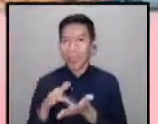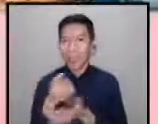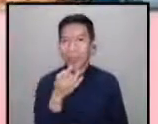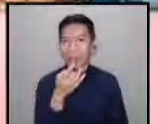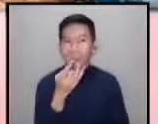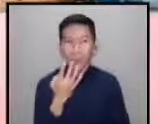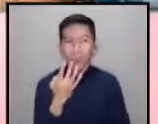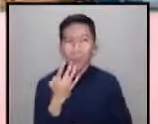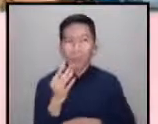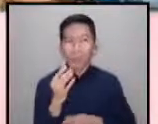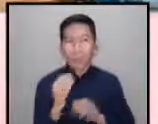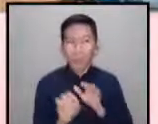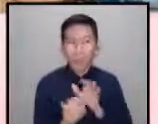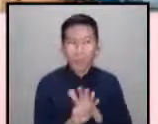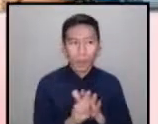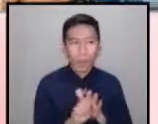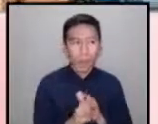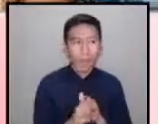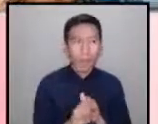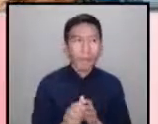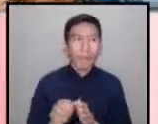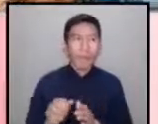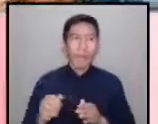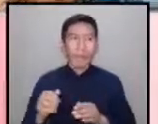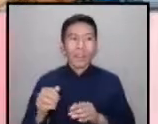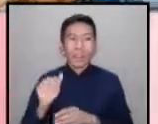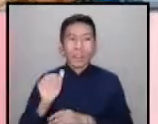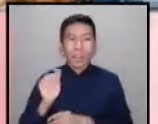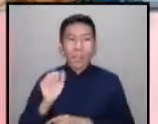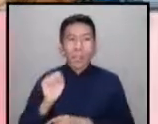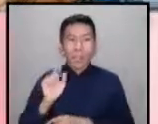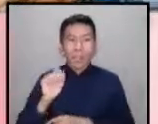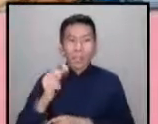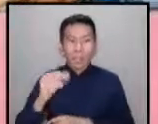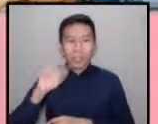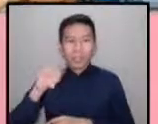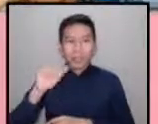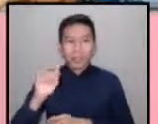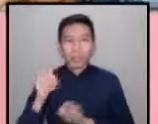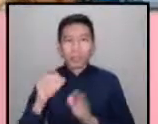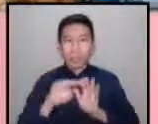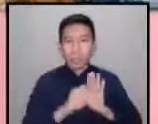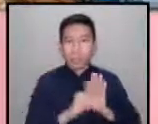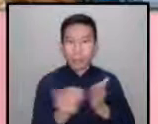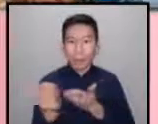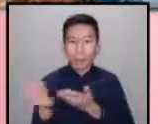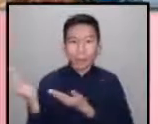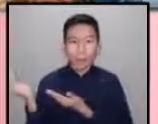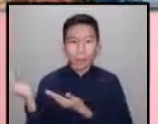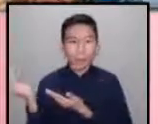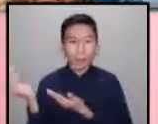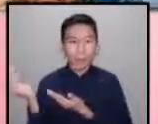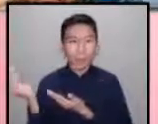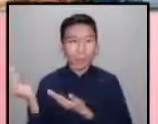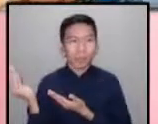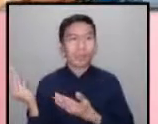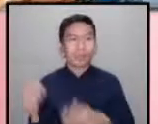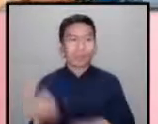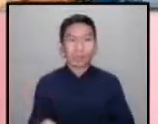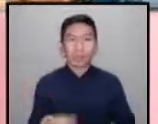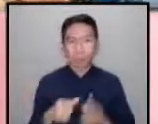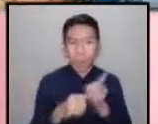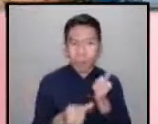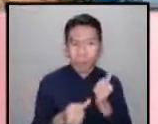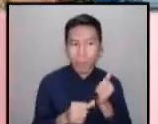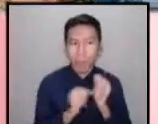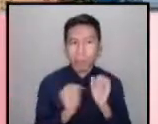body asthenia, malay, diba, chills, diarrhea, or GI problems, diba? Minsan may